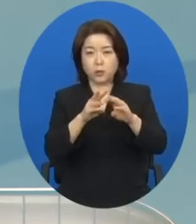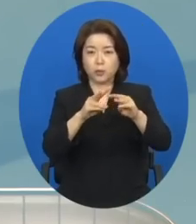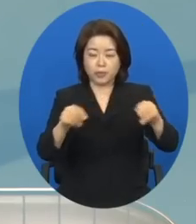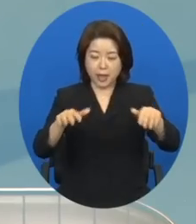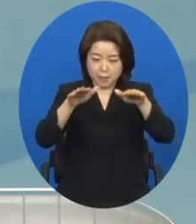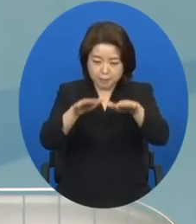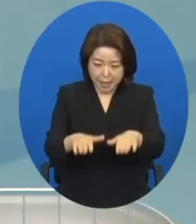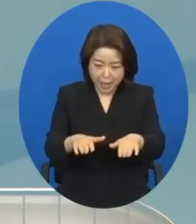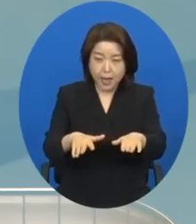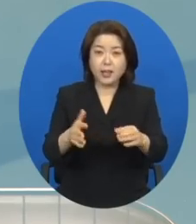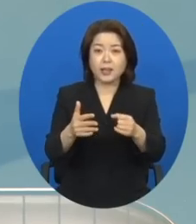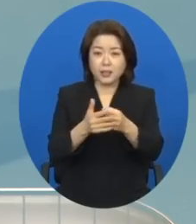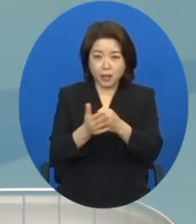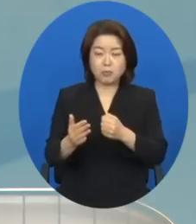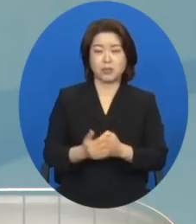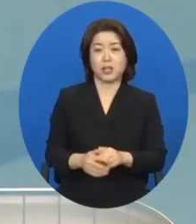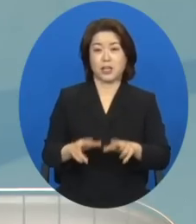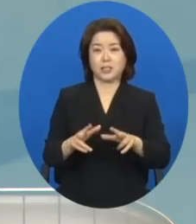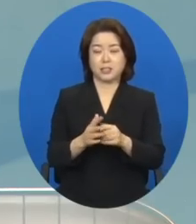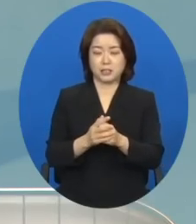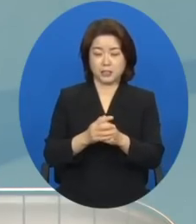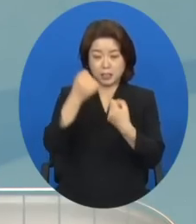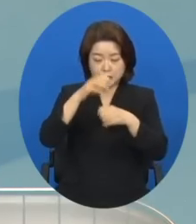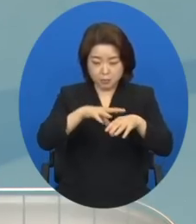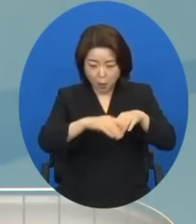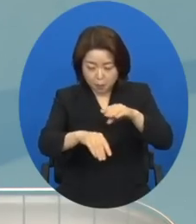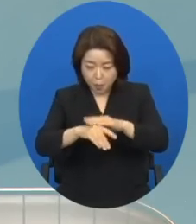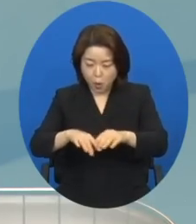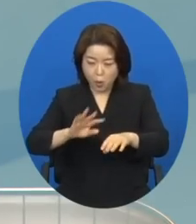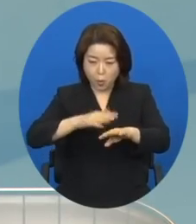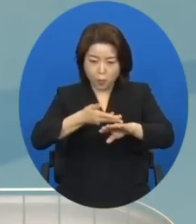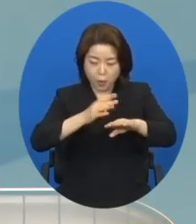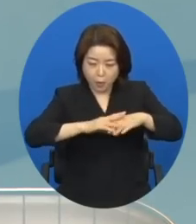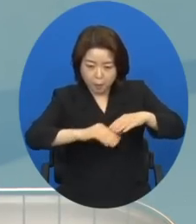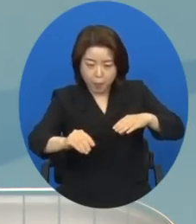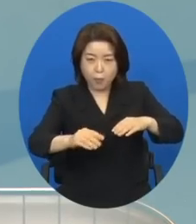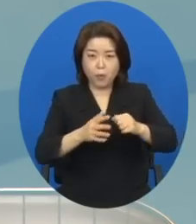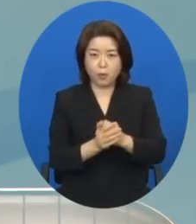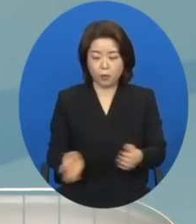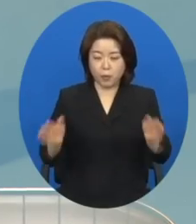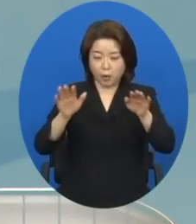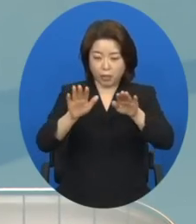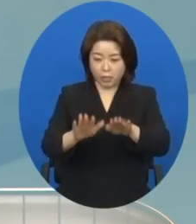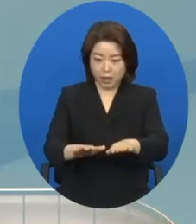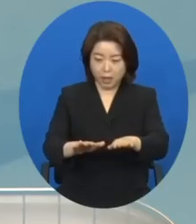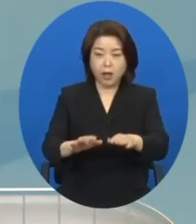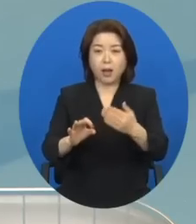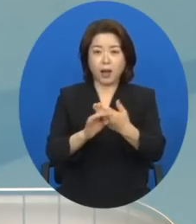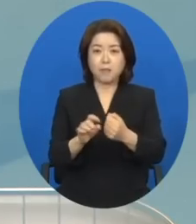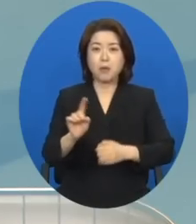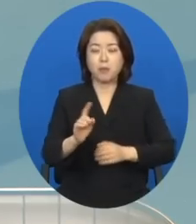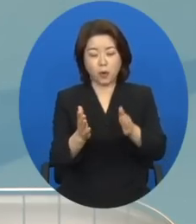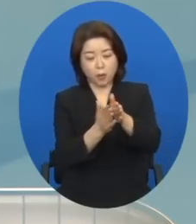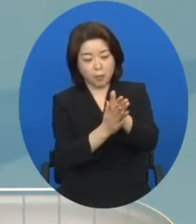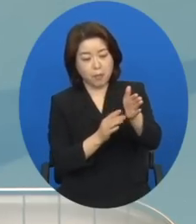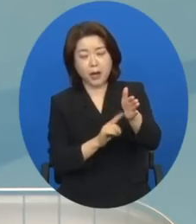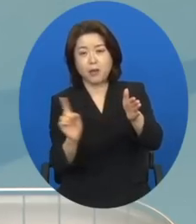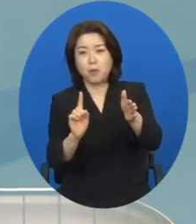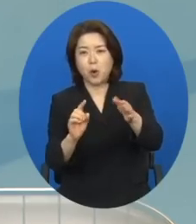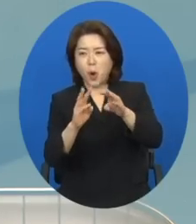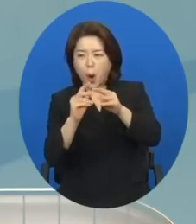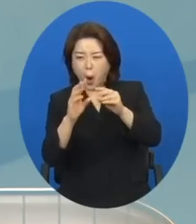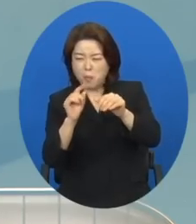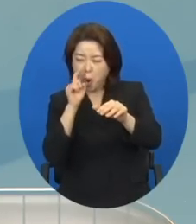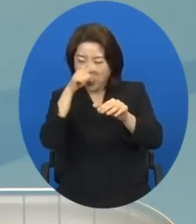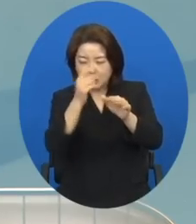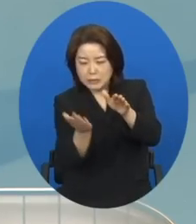때문에 여러분 당장 이제 신발을 벗고 양말을 벗고 땅에 딱 발을 내디디면 바로 발에 먼지와